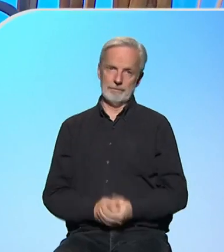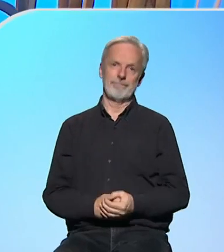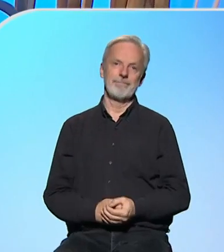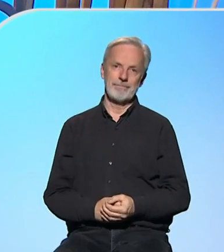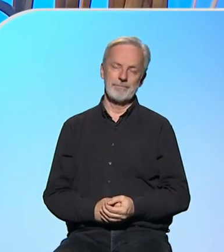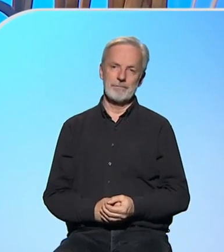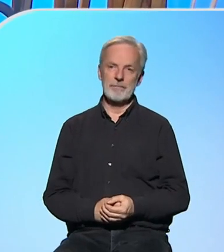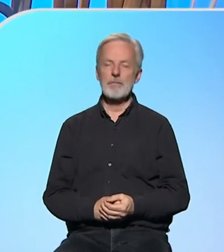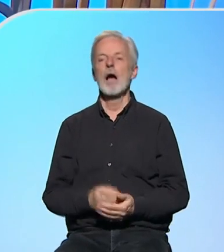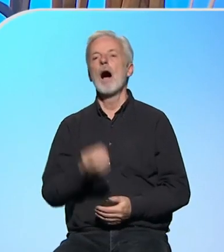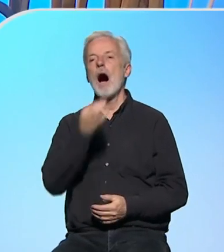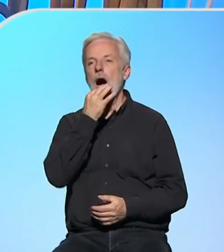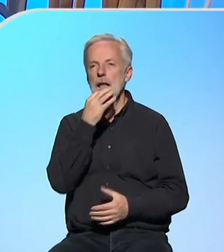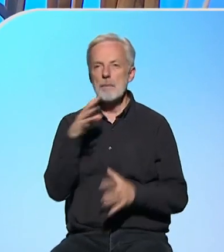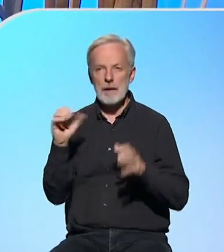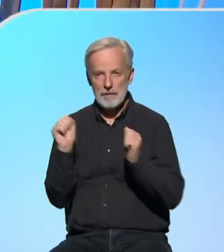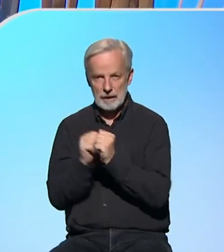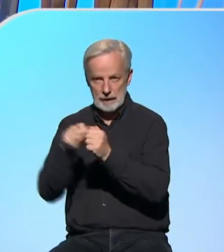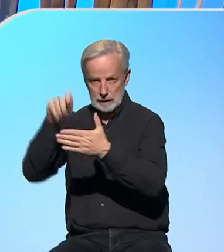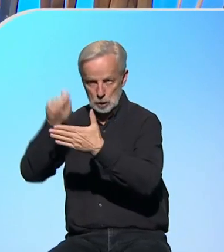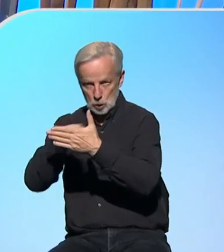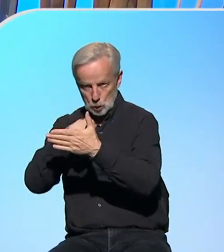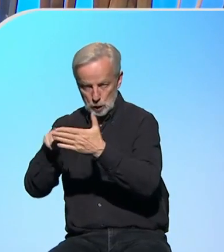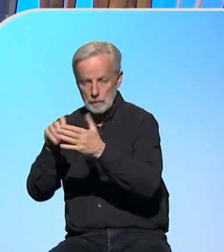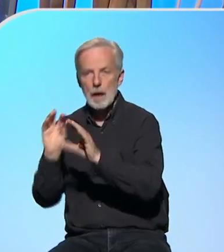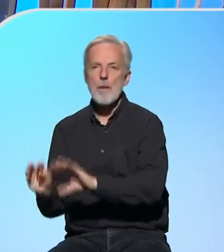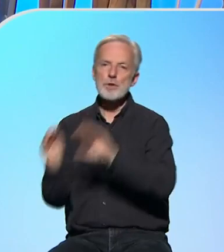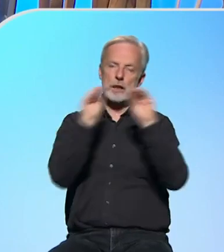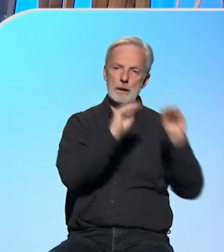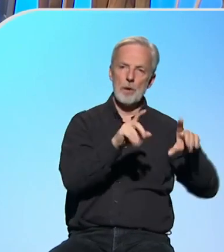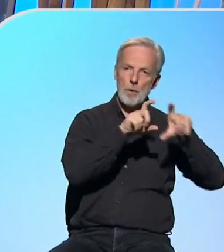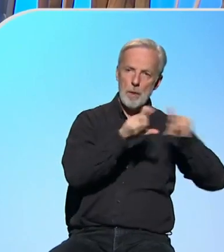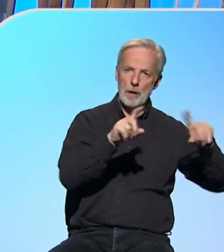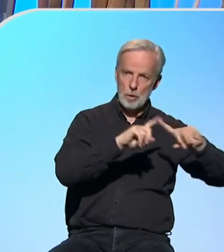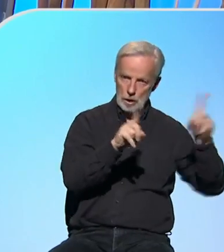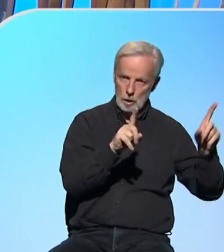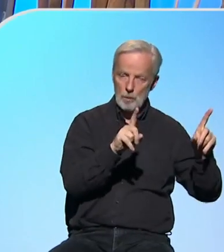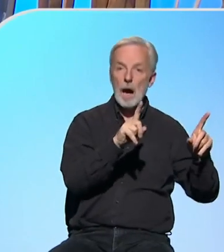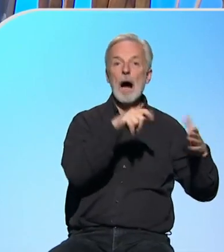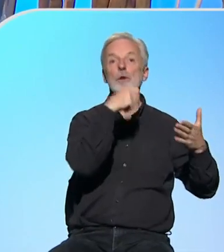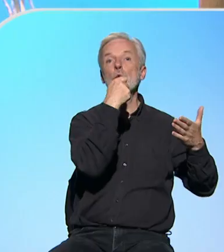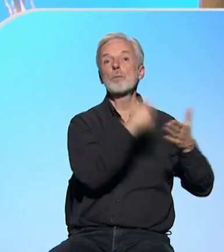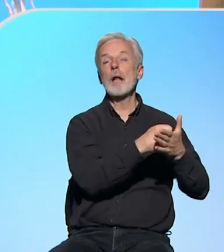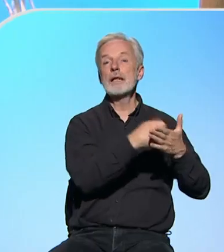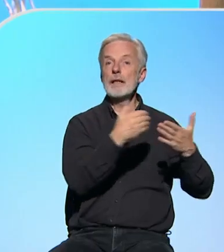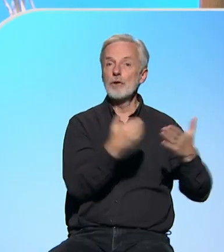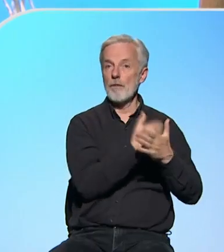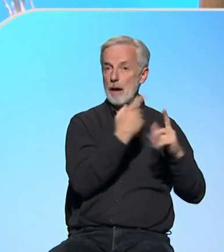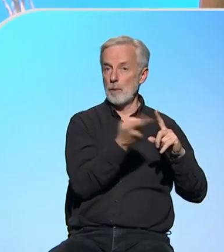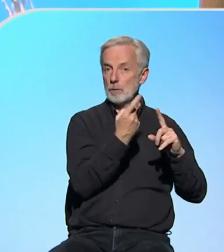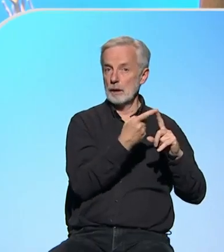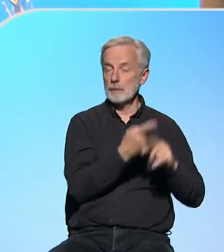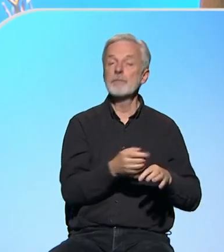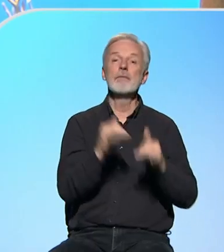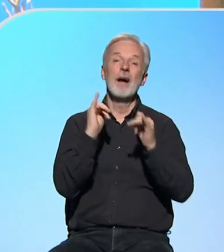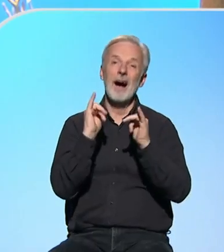teda vypovím tu fixaci a půjdu do jiného bankovního domu, tak tam už najedu na tu novou fixaci. Přesně tak. Jakákoliv nová smlouva,